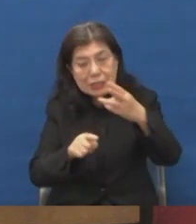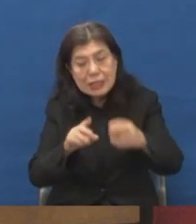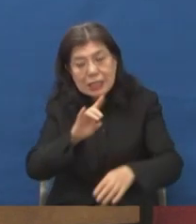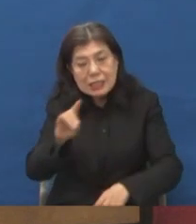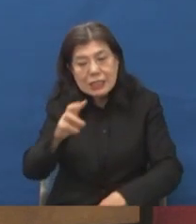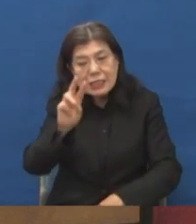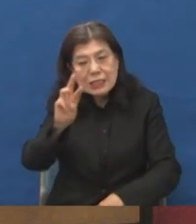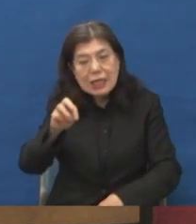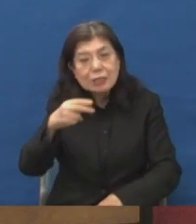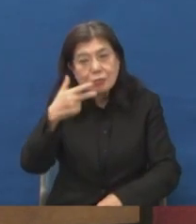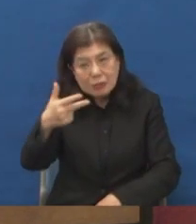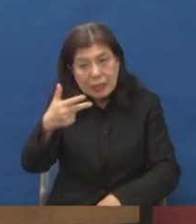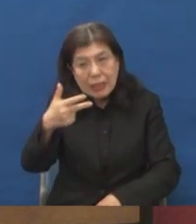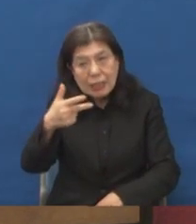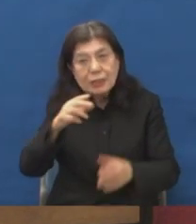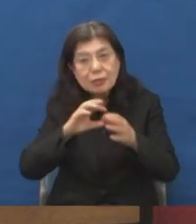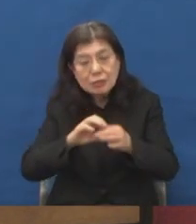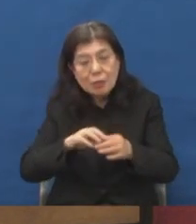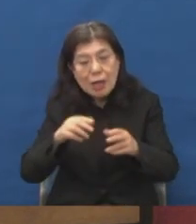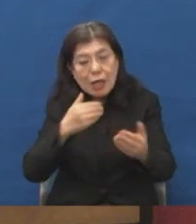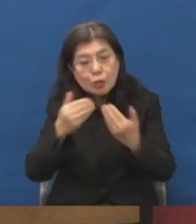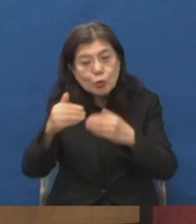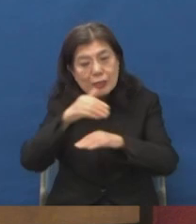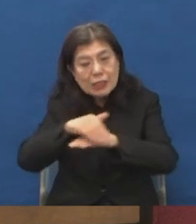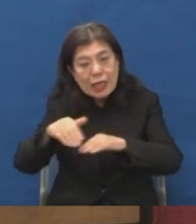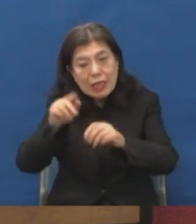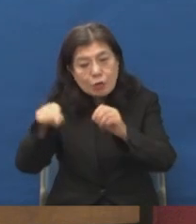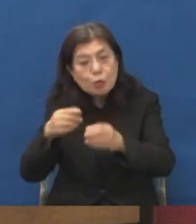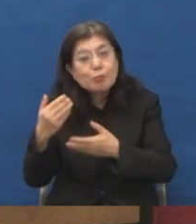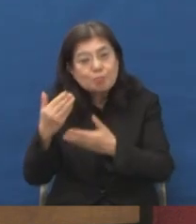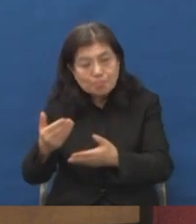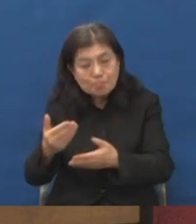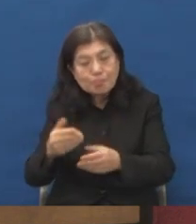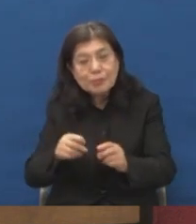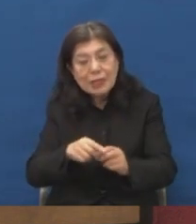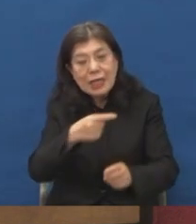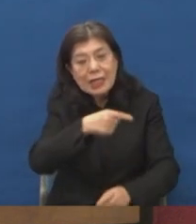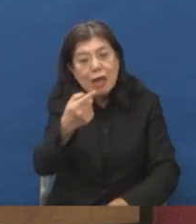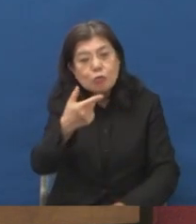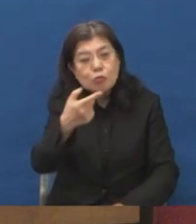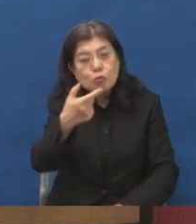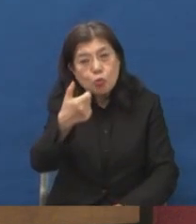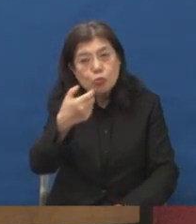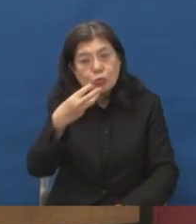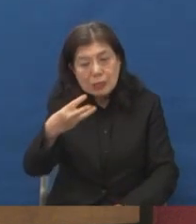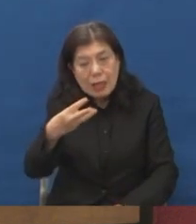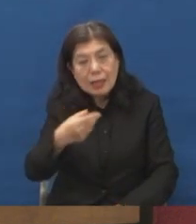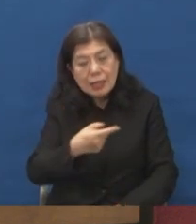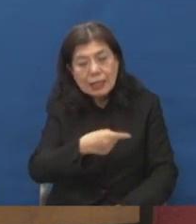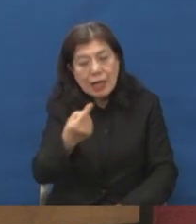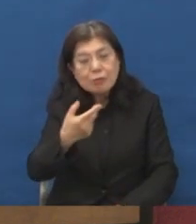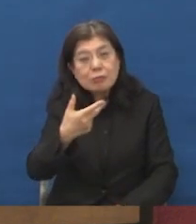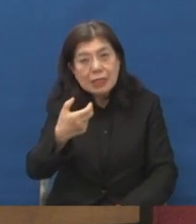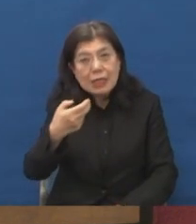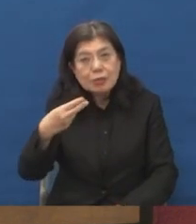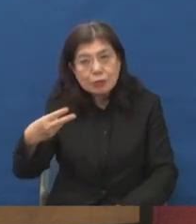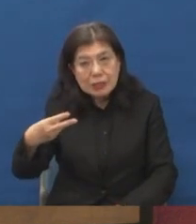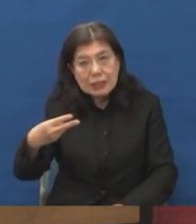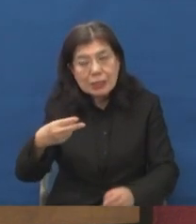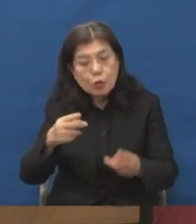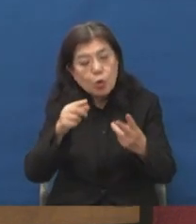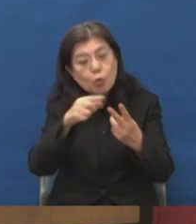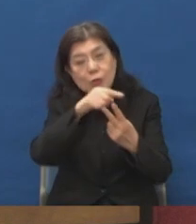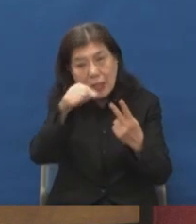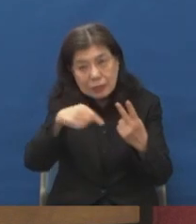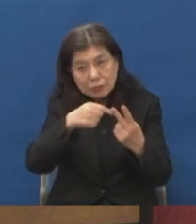37号については、都市計画局に対し、議第163号および172号の2件